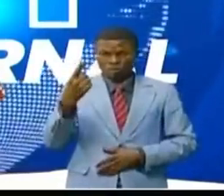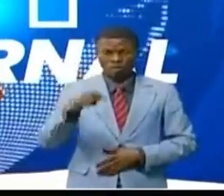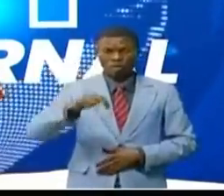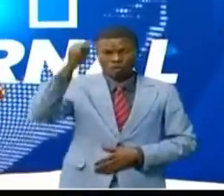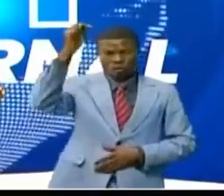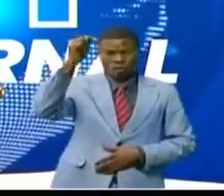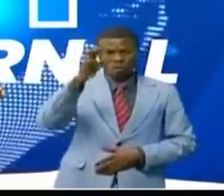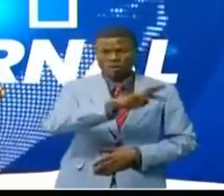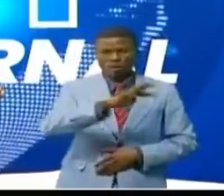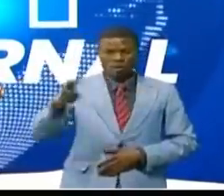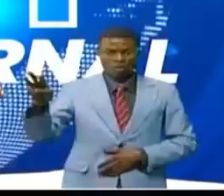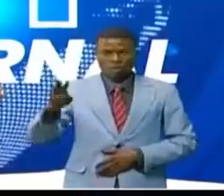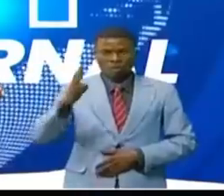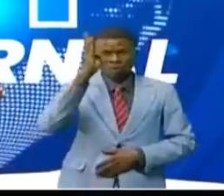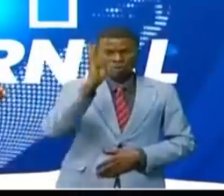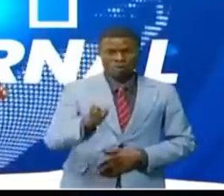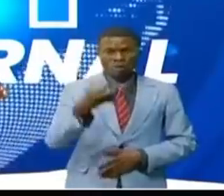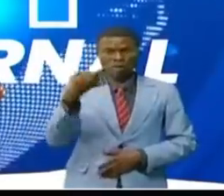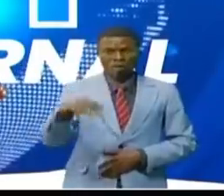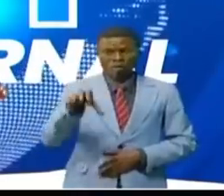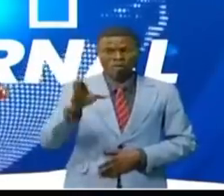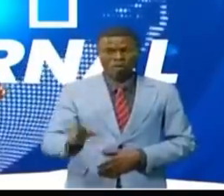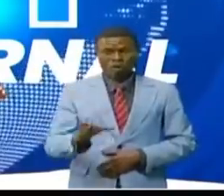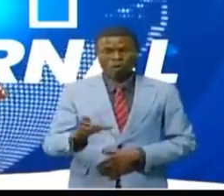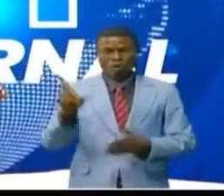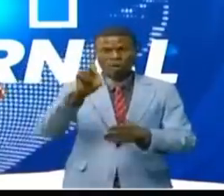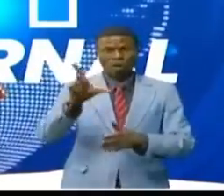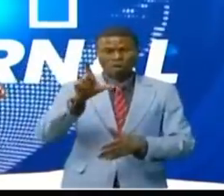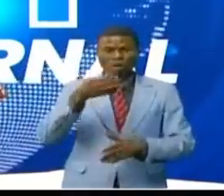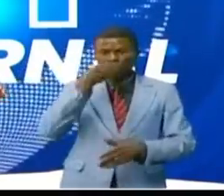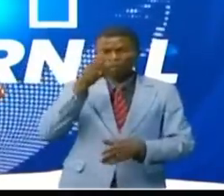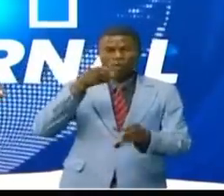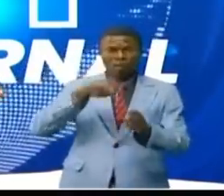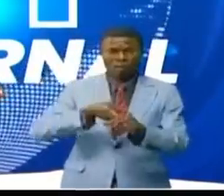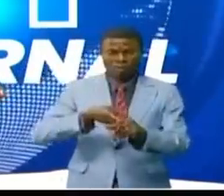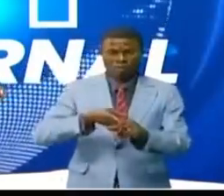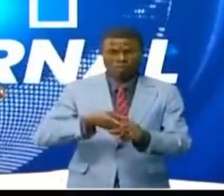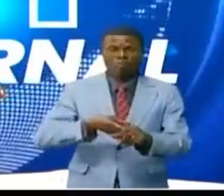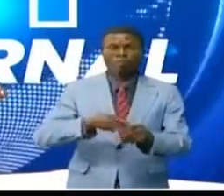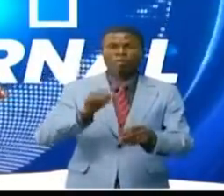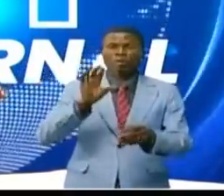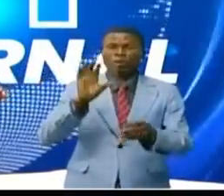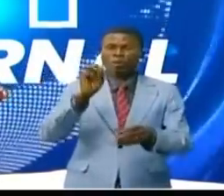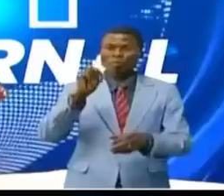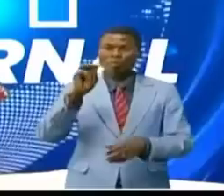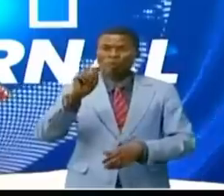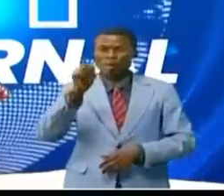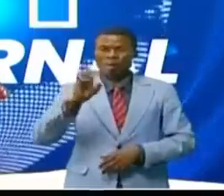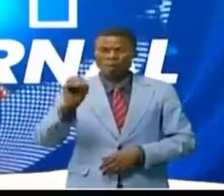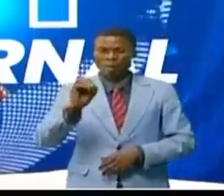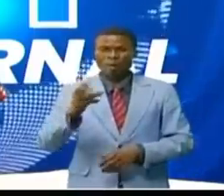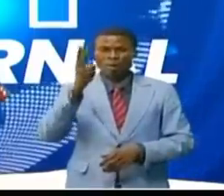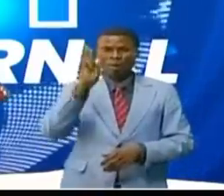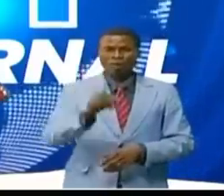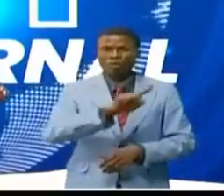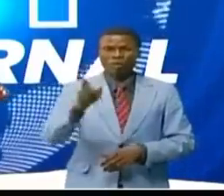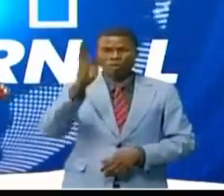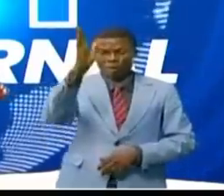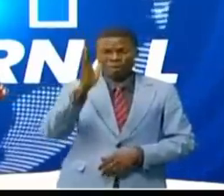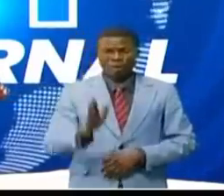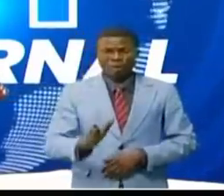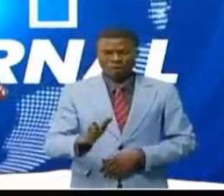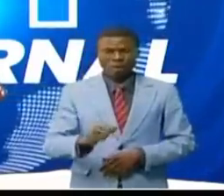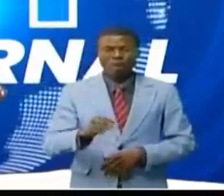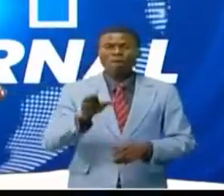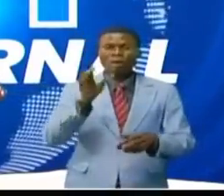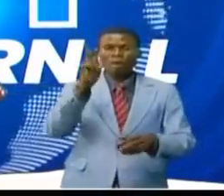nord, 3400 francs congolais le litre pour l'essence, le gasoil 3550 francs congolais le litre et